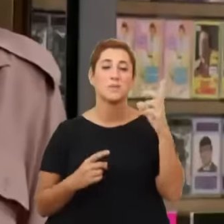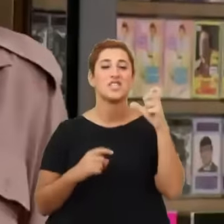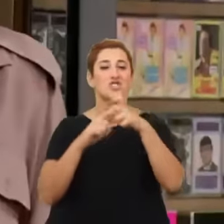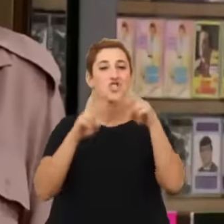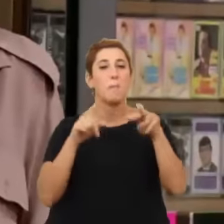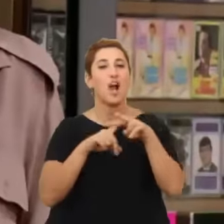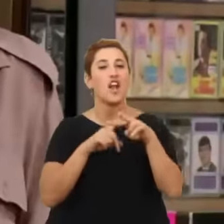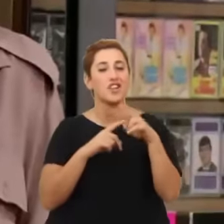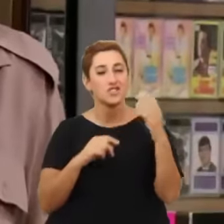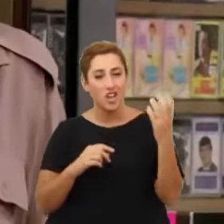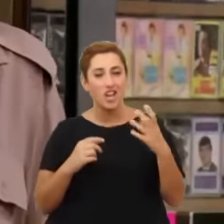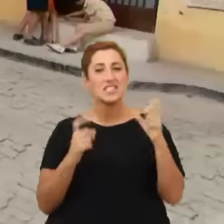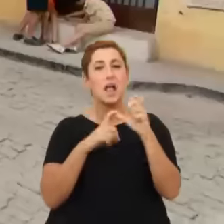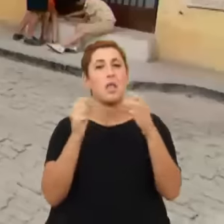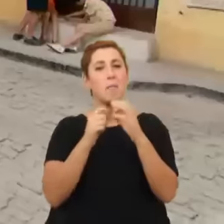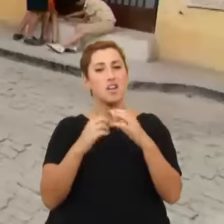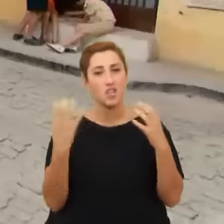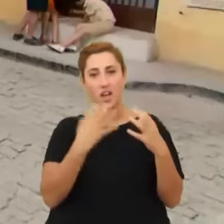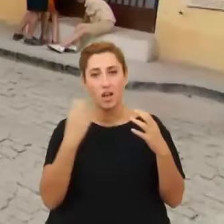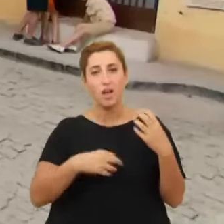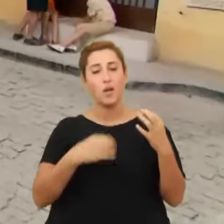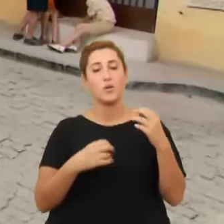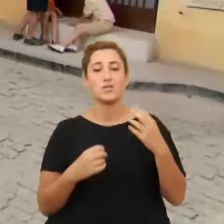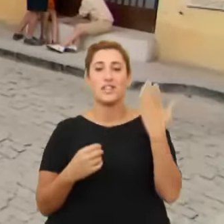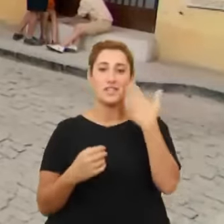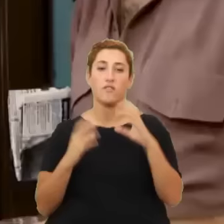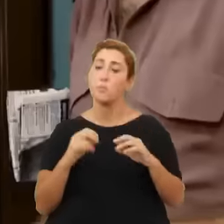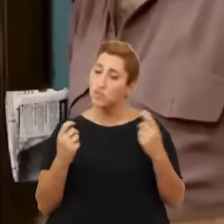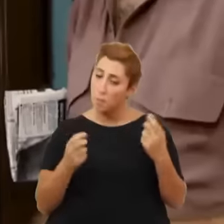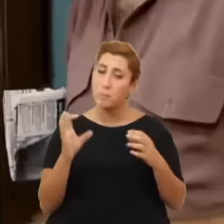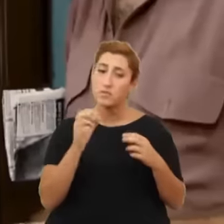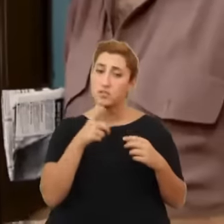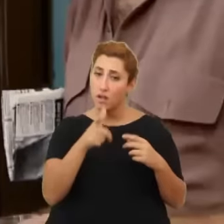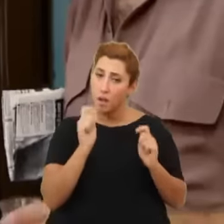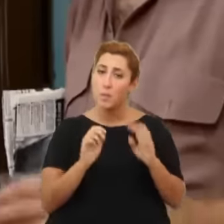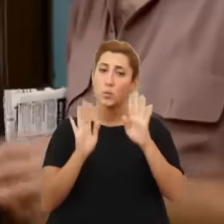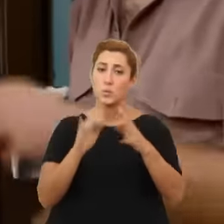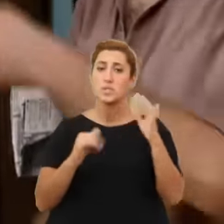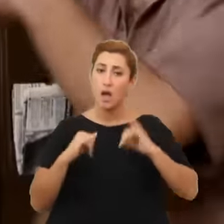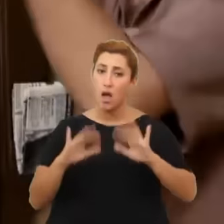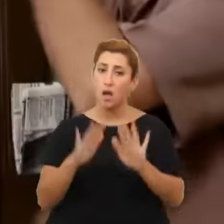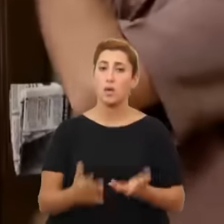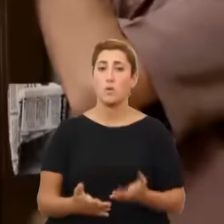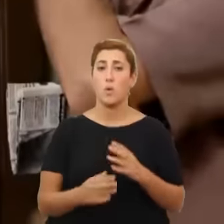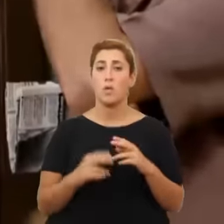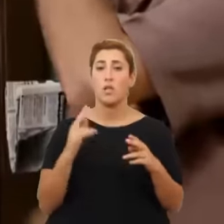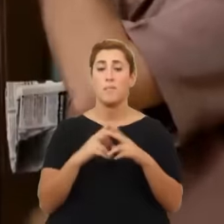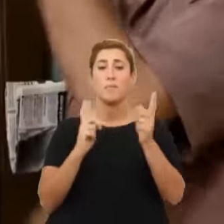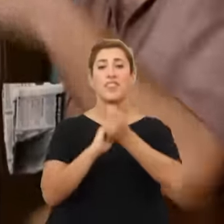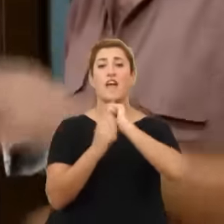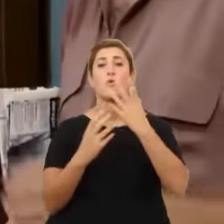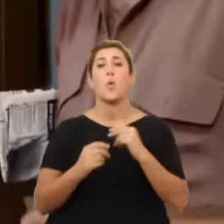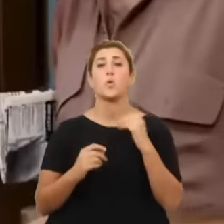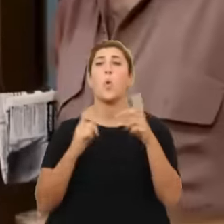Karaca çal, Selda Baycan çal, neşemizi bulalım abi ya. Çalarız oğlum, çalarız. Sakin ol, onları da çalarız. Hemen bir devrimci